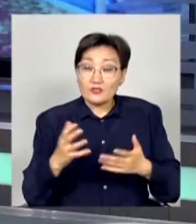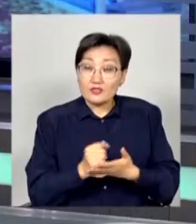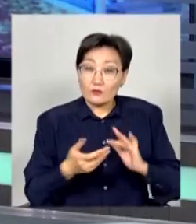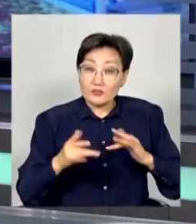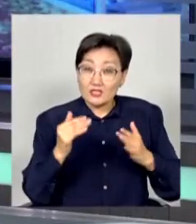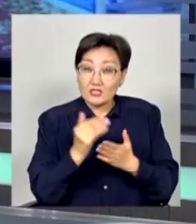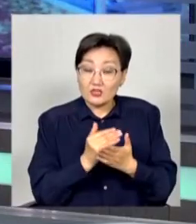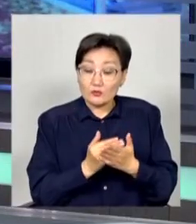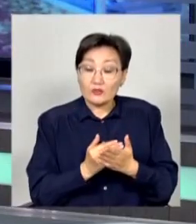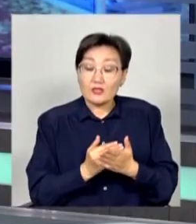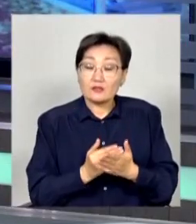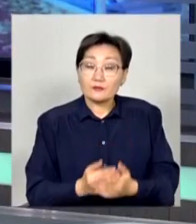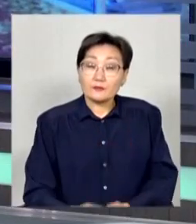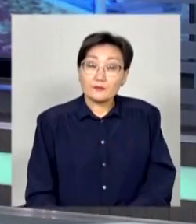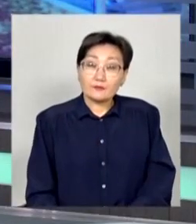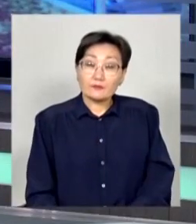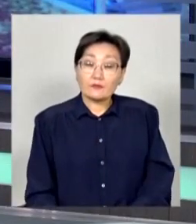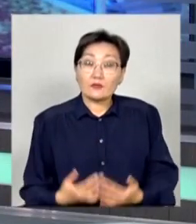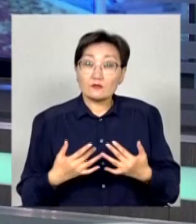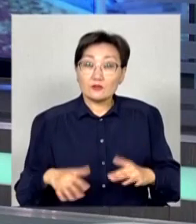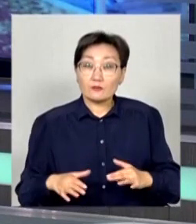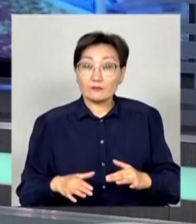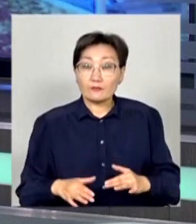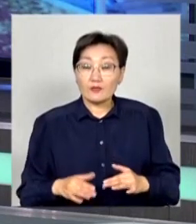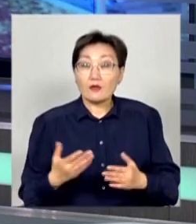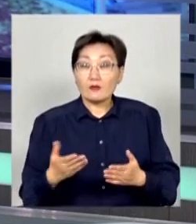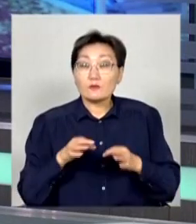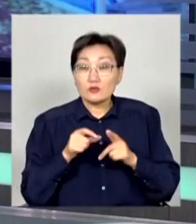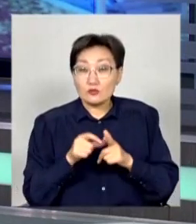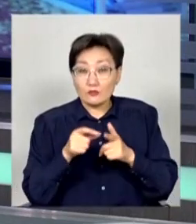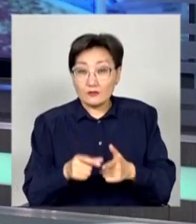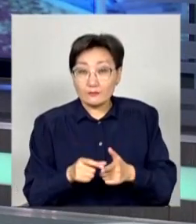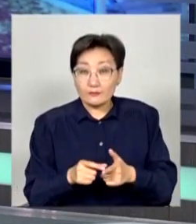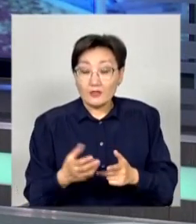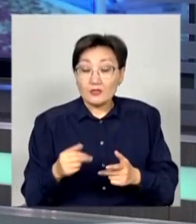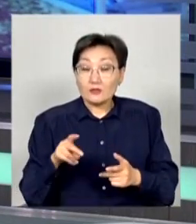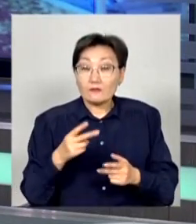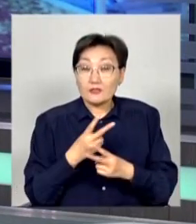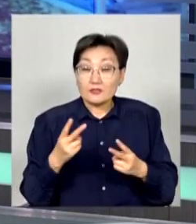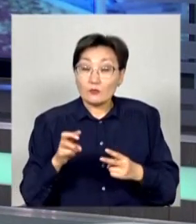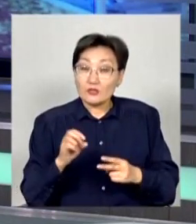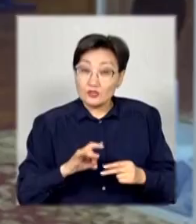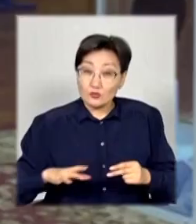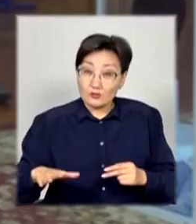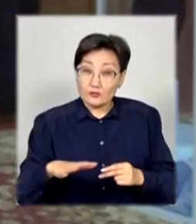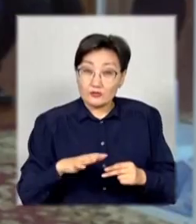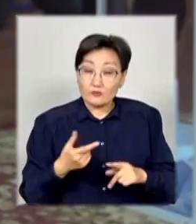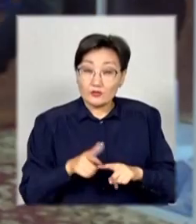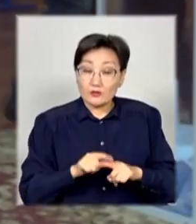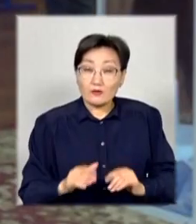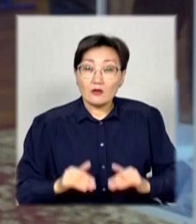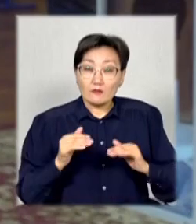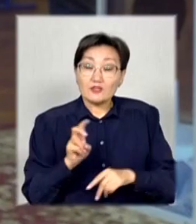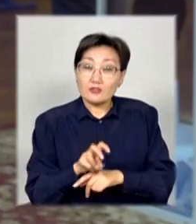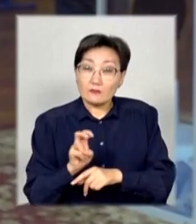сайте election.gov.kz. На этом у меня все. Диас, вам слово. Да, Дина, видим, что в Бостандыкском районе очень высокая